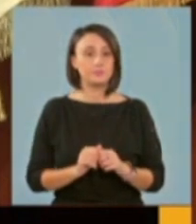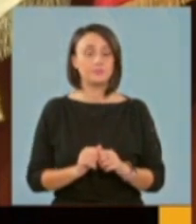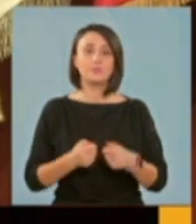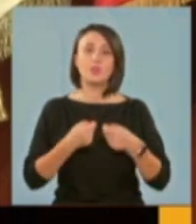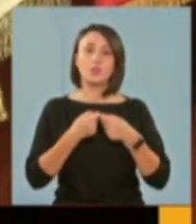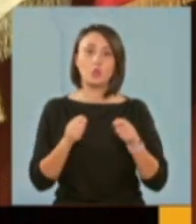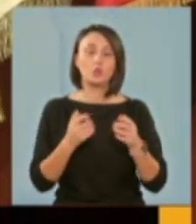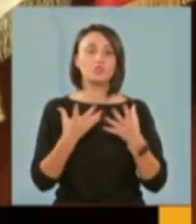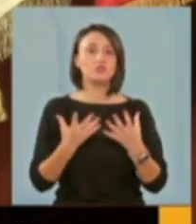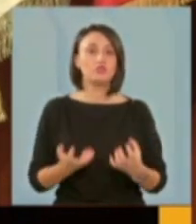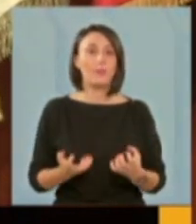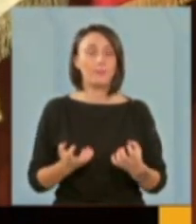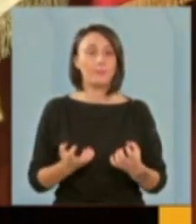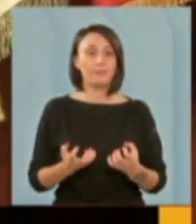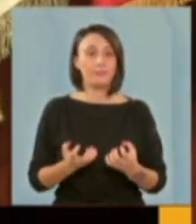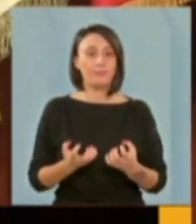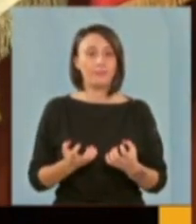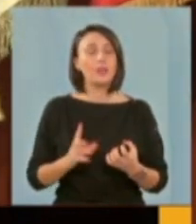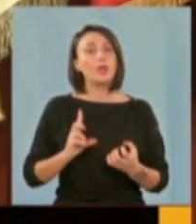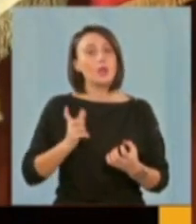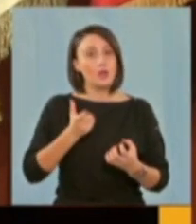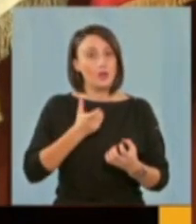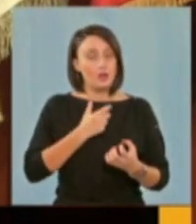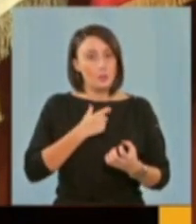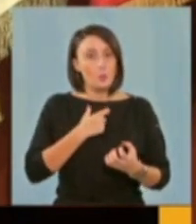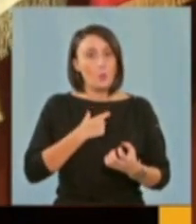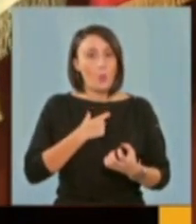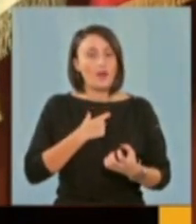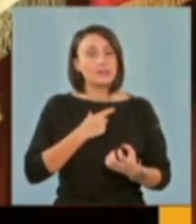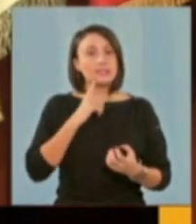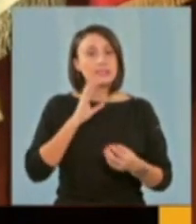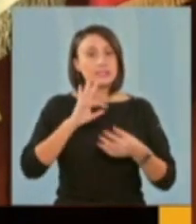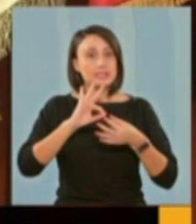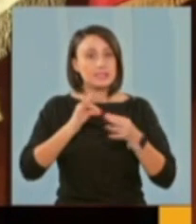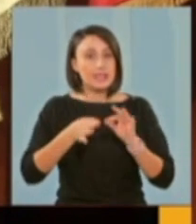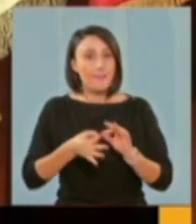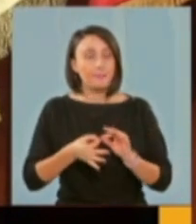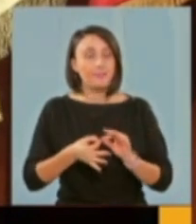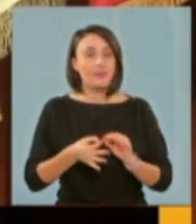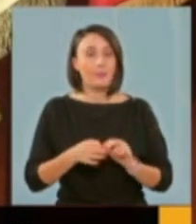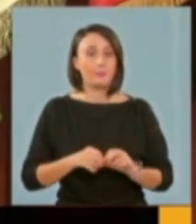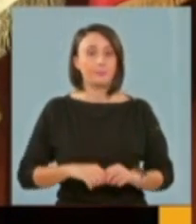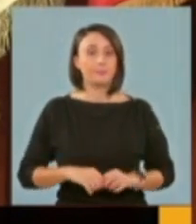tot ceea ce poate să însemne